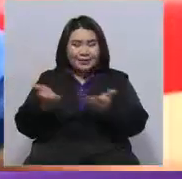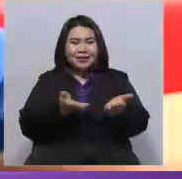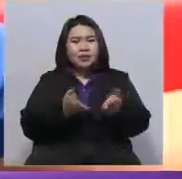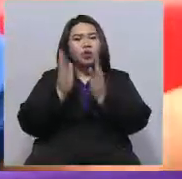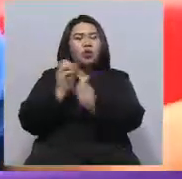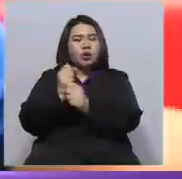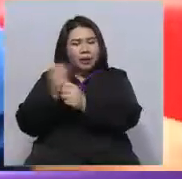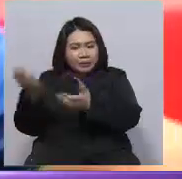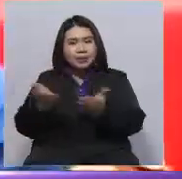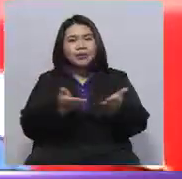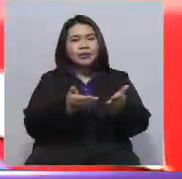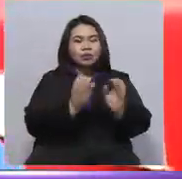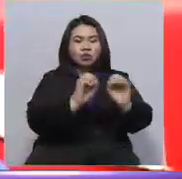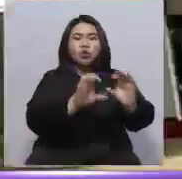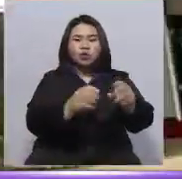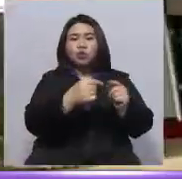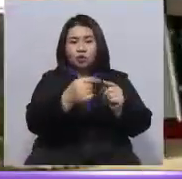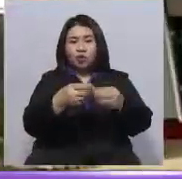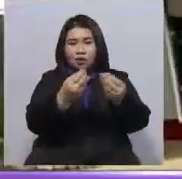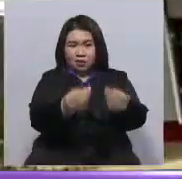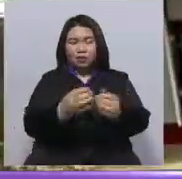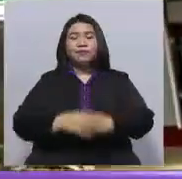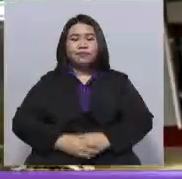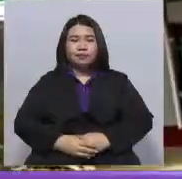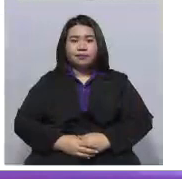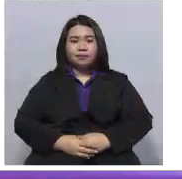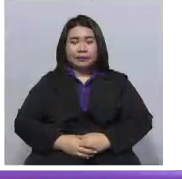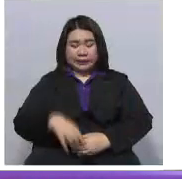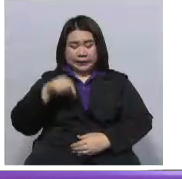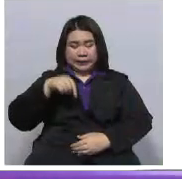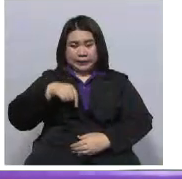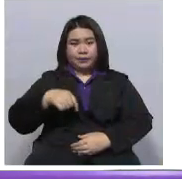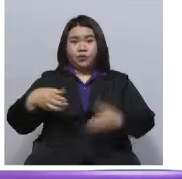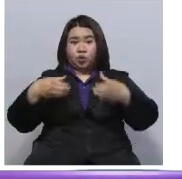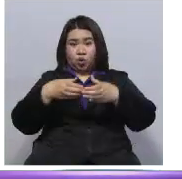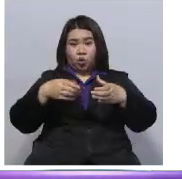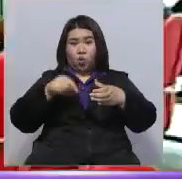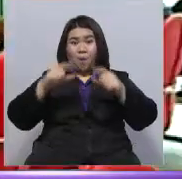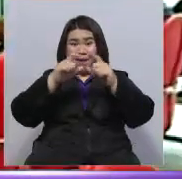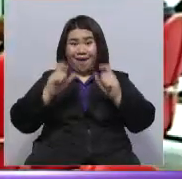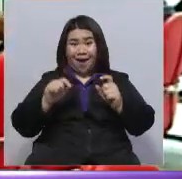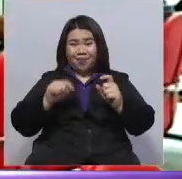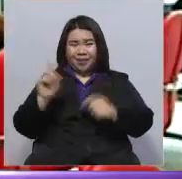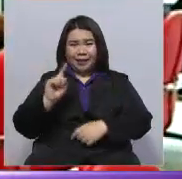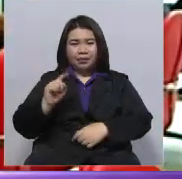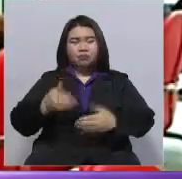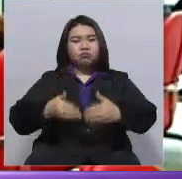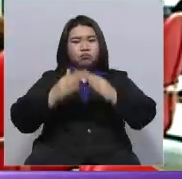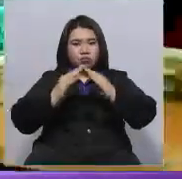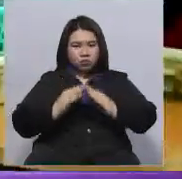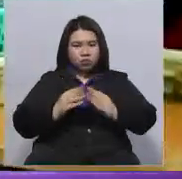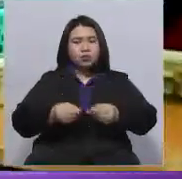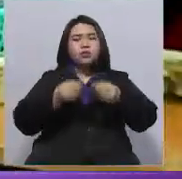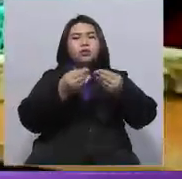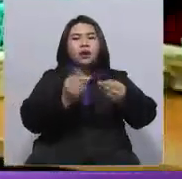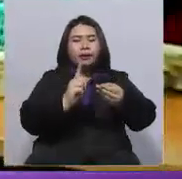ที่อะไรเงี้ยมาให้ความรู้กับเรา สหกรณ์การเกษตรมะขามจำกัดจังหวัดจันทบุรีตั้งขึ้นเพื่อช่วยเหลือเกษตรกร